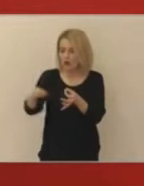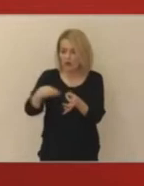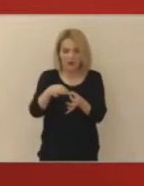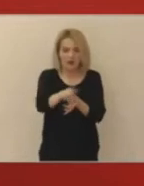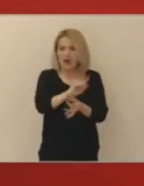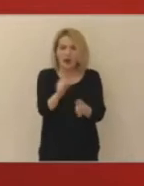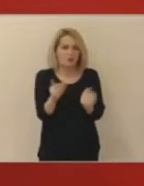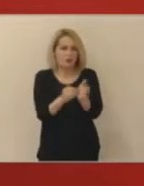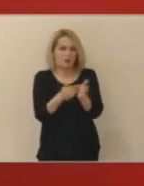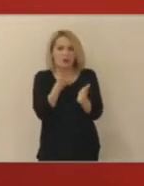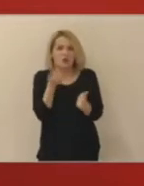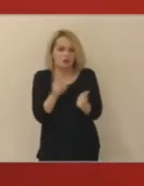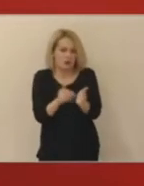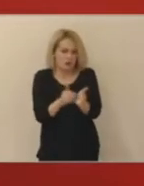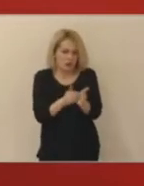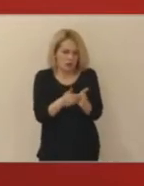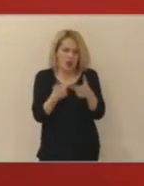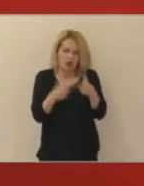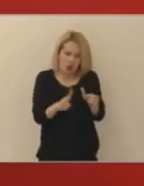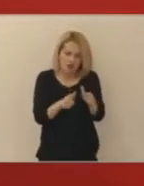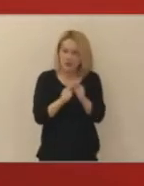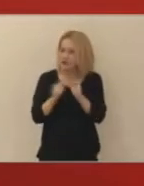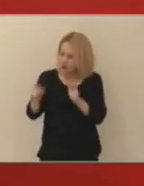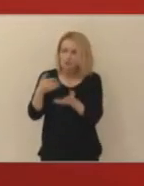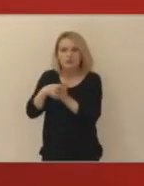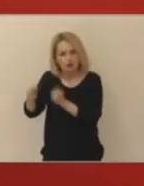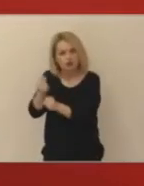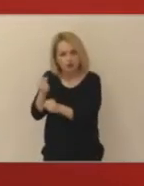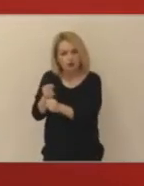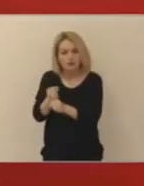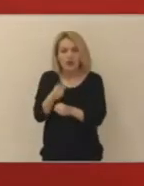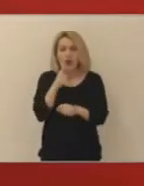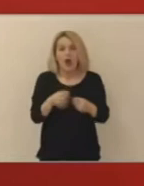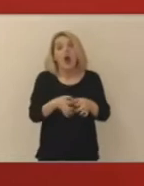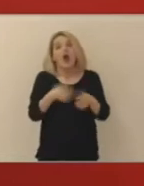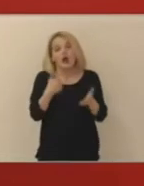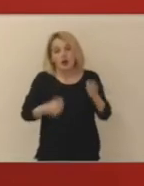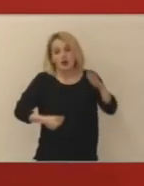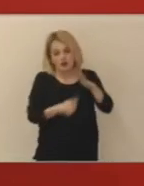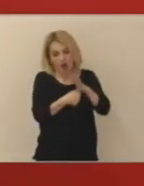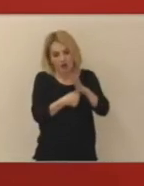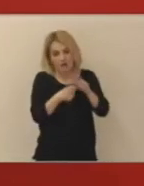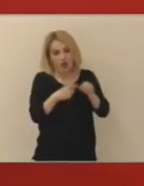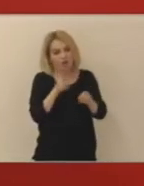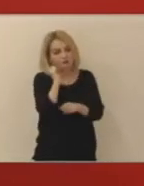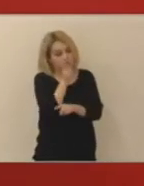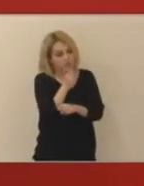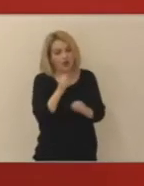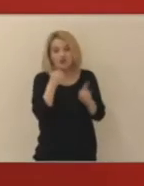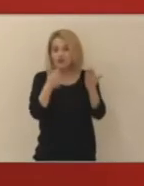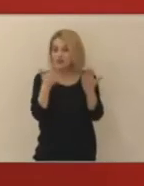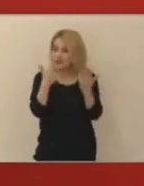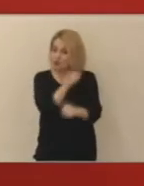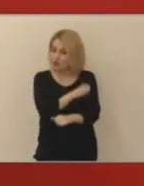не му треба посебна дозвола. Освен што важат генералните препораки, а тоа е забраната за движење за лица над 67